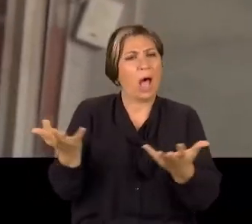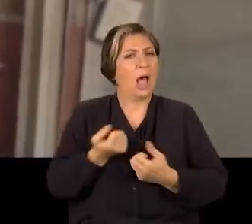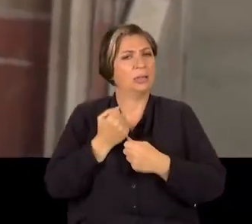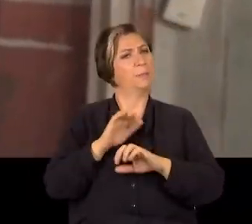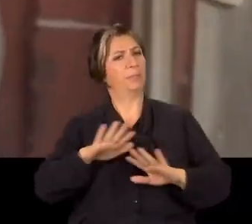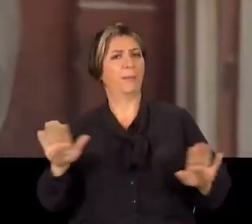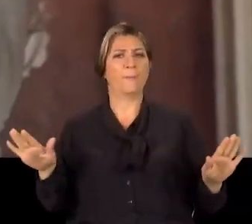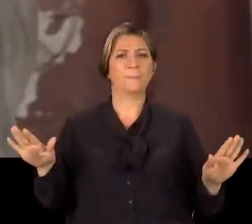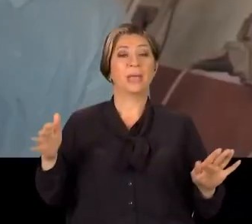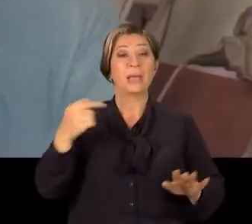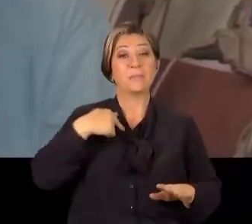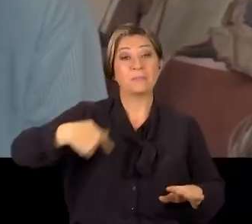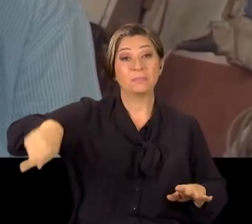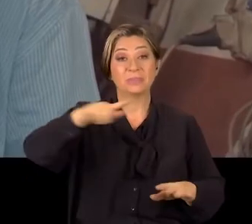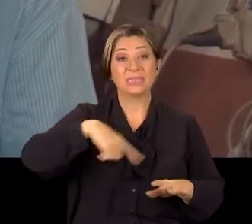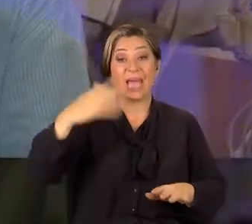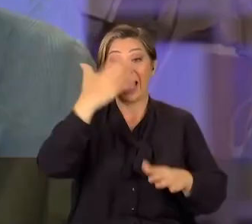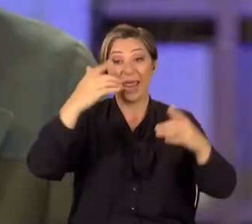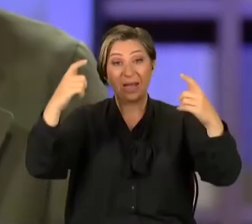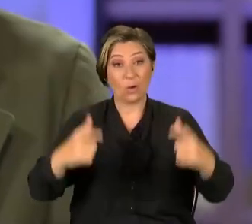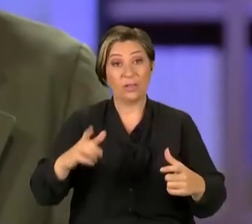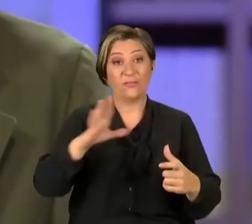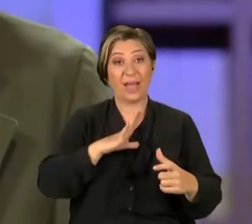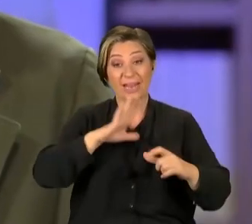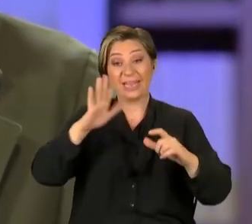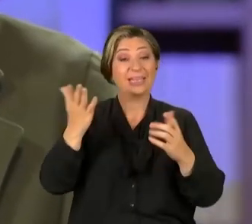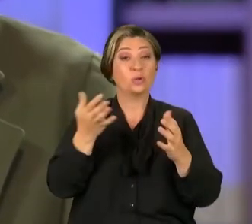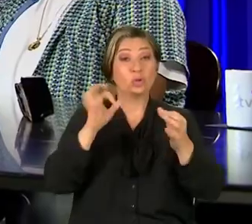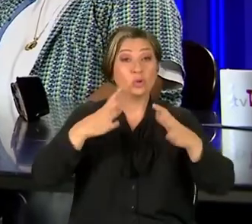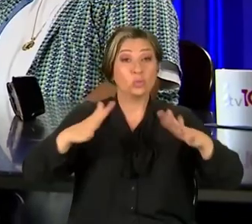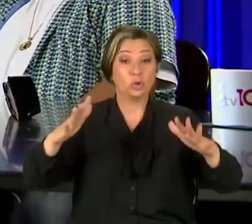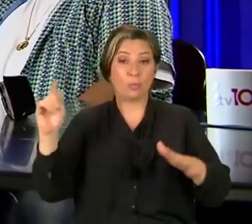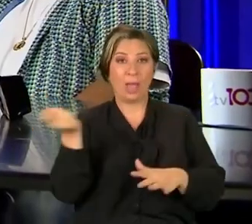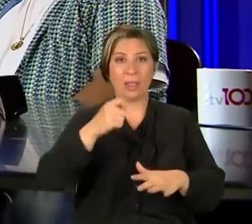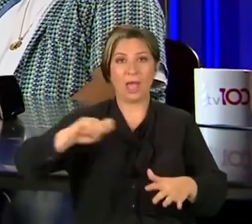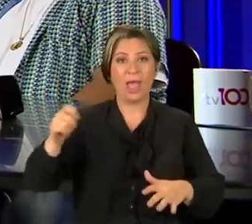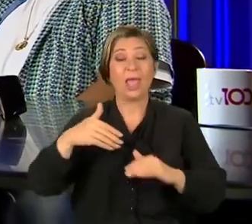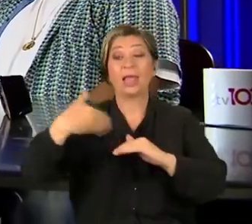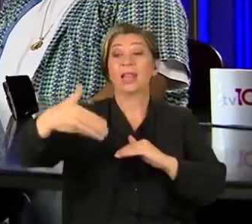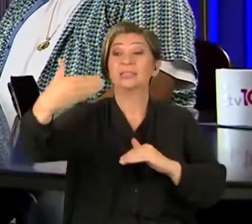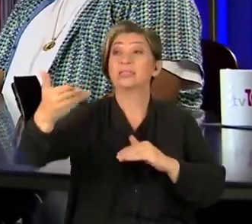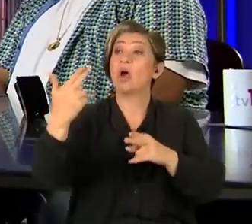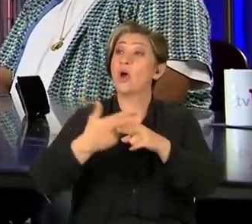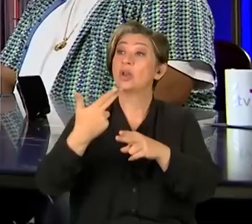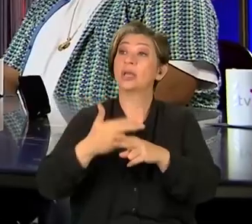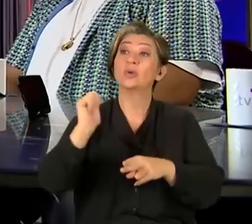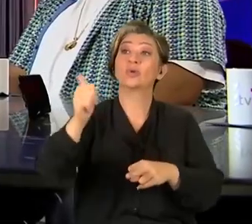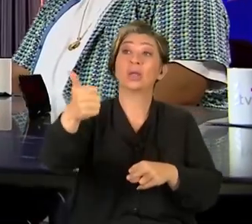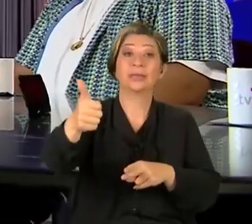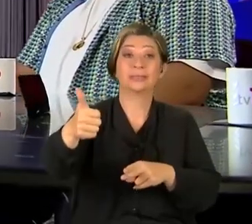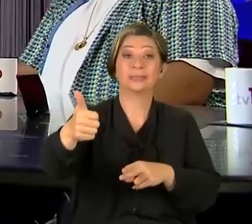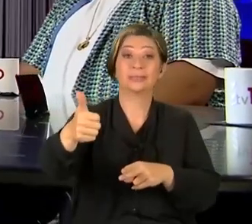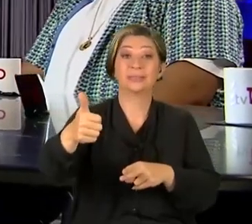Tamam bizde Karagöl varaltı Yamanlar Gümüşpala ilerisi örnek günler